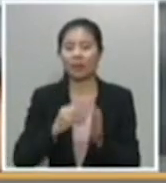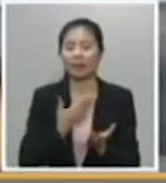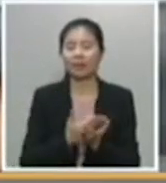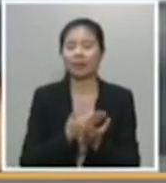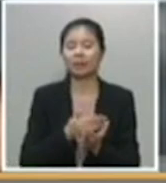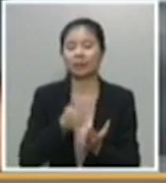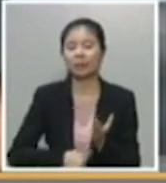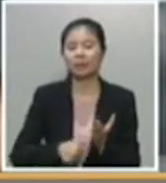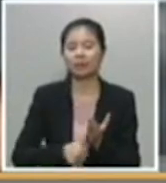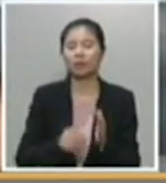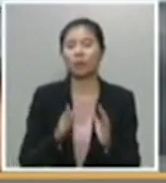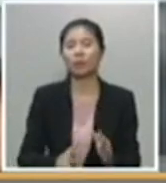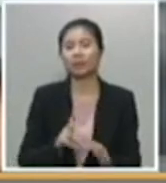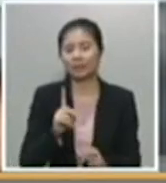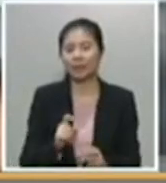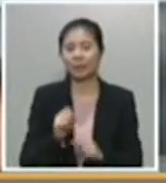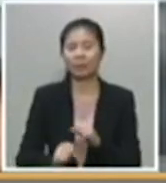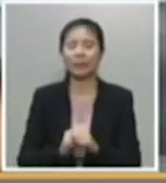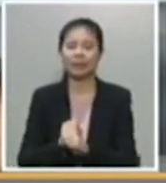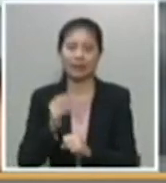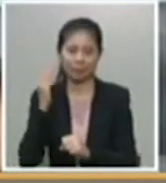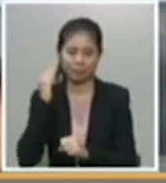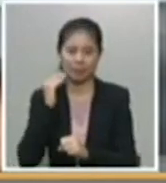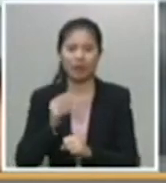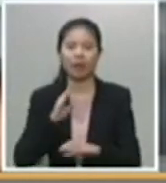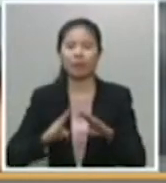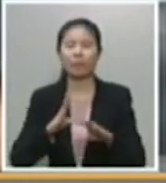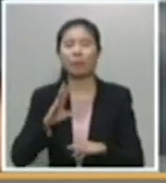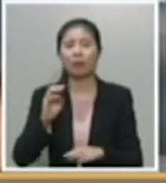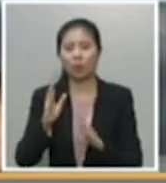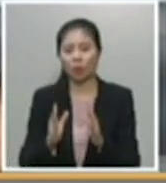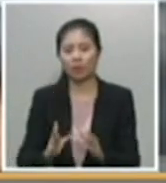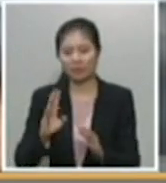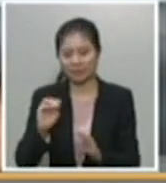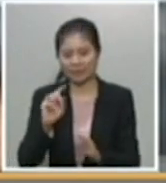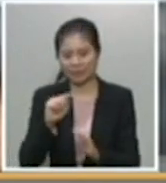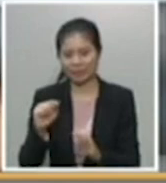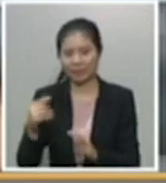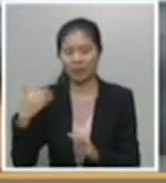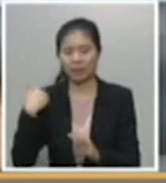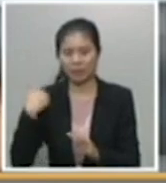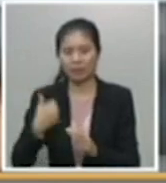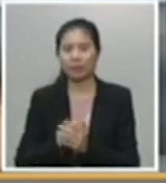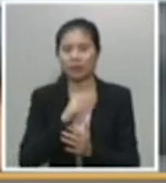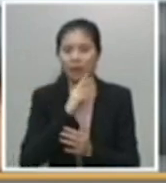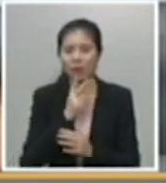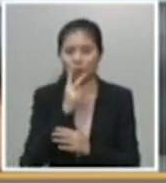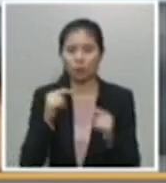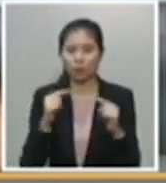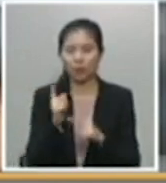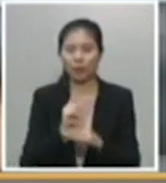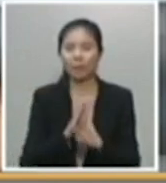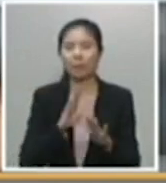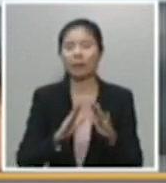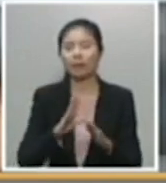กจากผู้ที่เสียชีวิตในรอบ3ปีที่ผ่านมาเนี่ยได้ประมาณแค่40คนแต่ถ้าไปไล่ดูนะครับจะพบว่า40